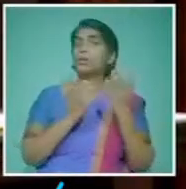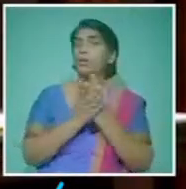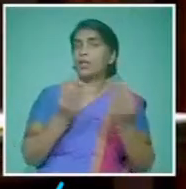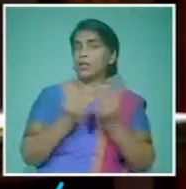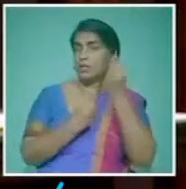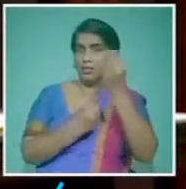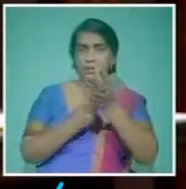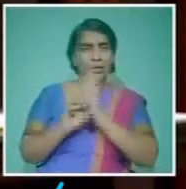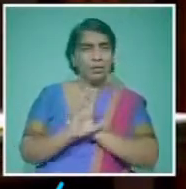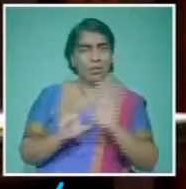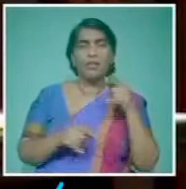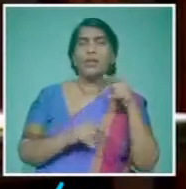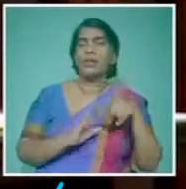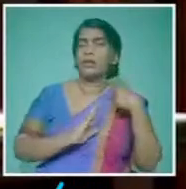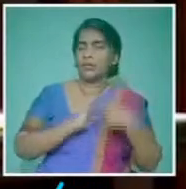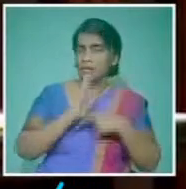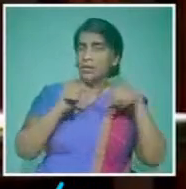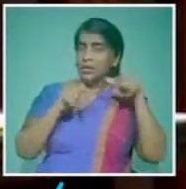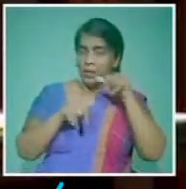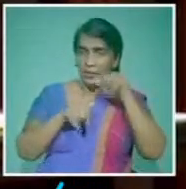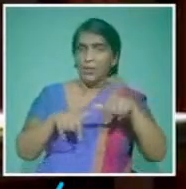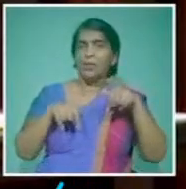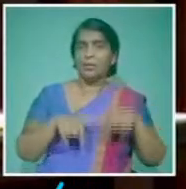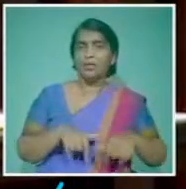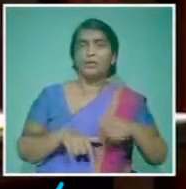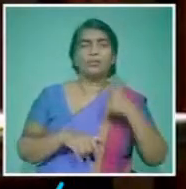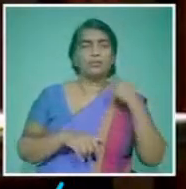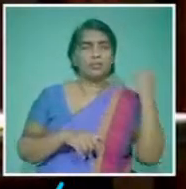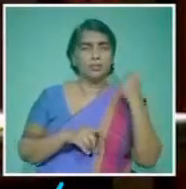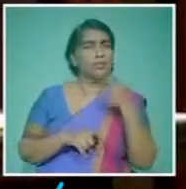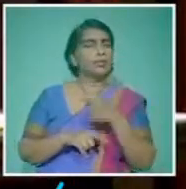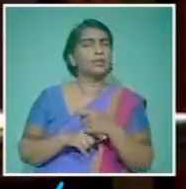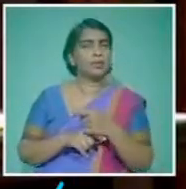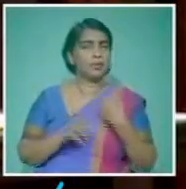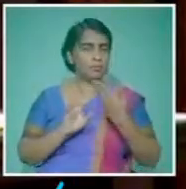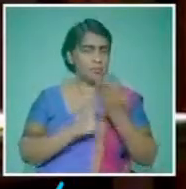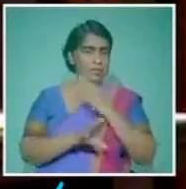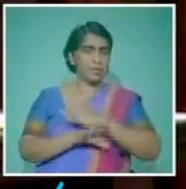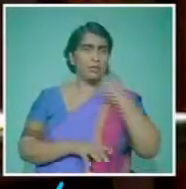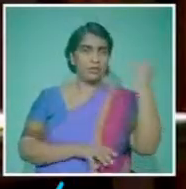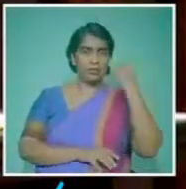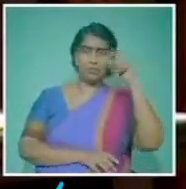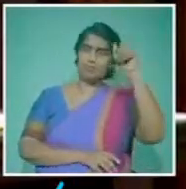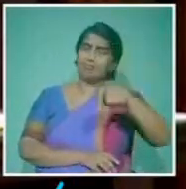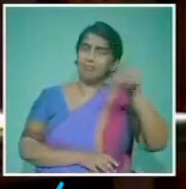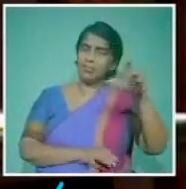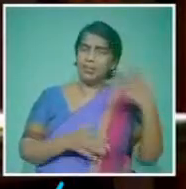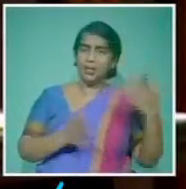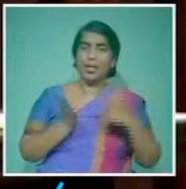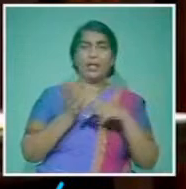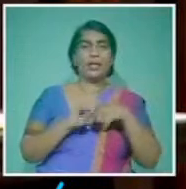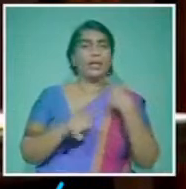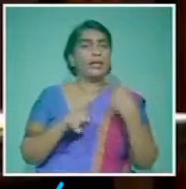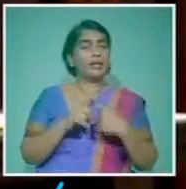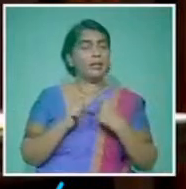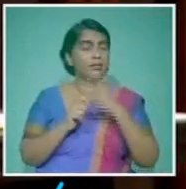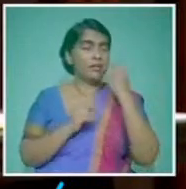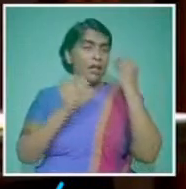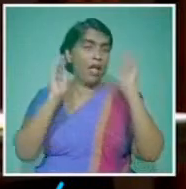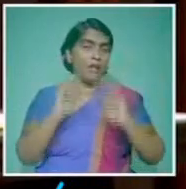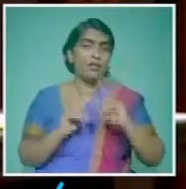නැතුව මේ රට අදටත් මම මේ කතා කරපු අපේ මට පෙර කතා කරපු කතිකේ වෙන්න පුළුවන් බදු සහන ලබා දීම ගැන කතා